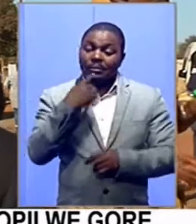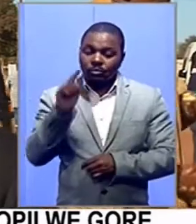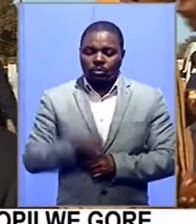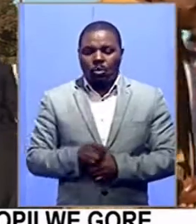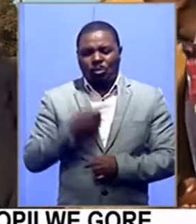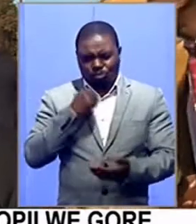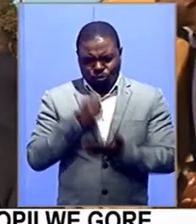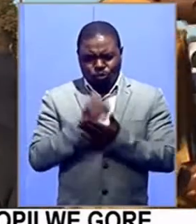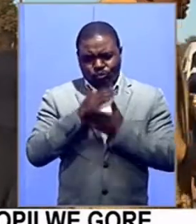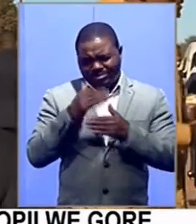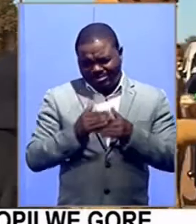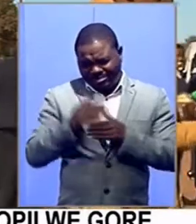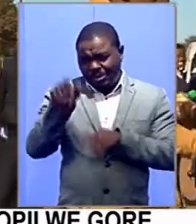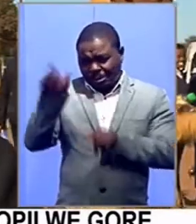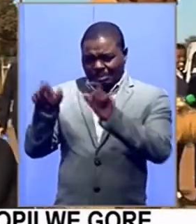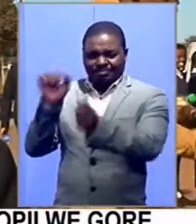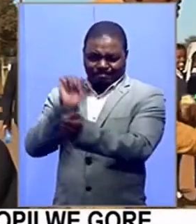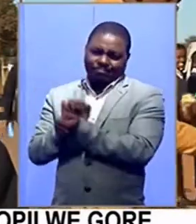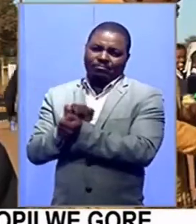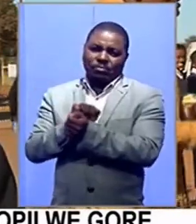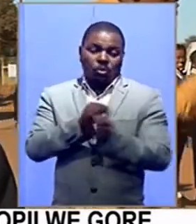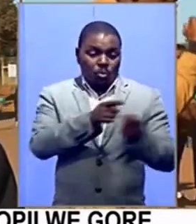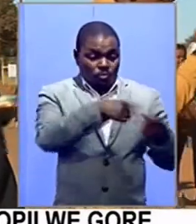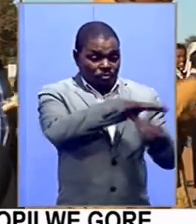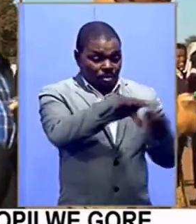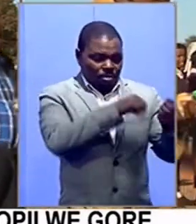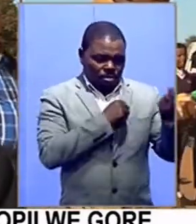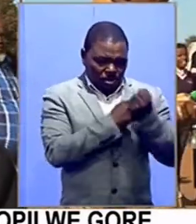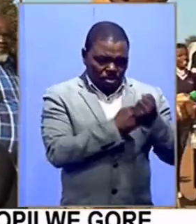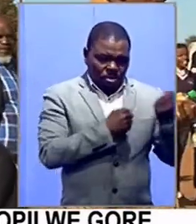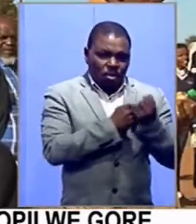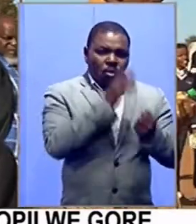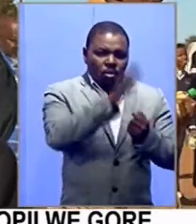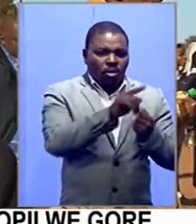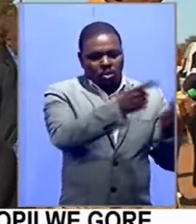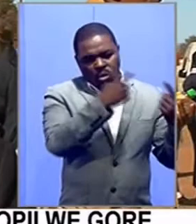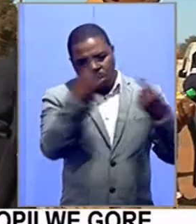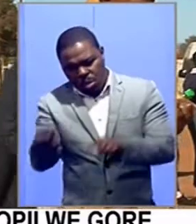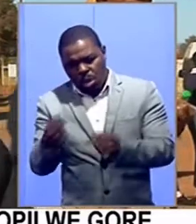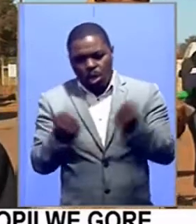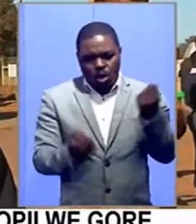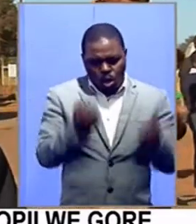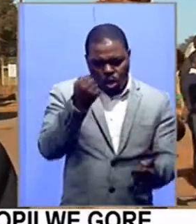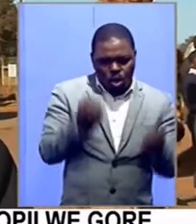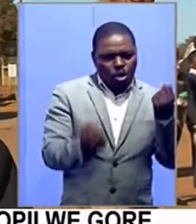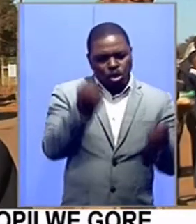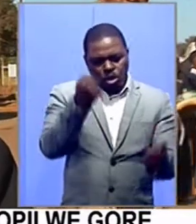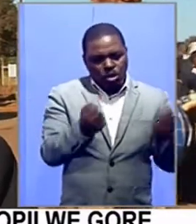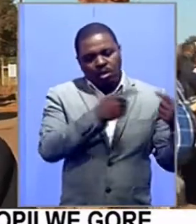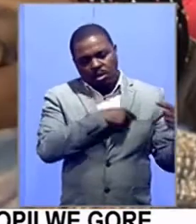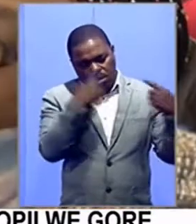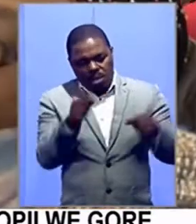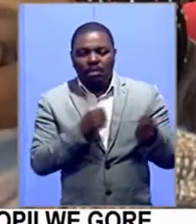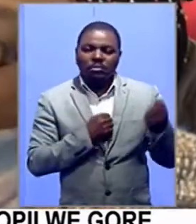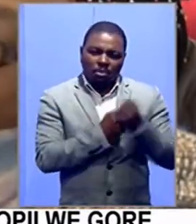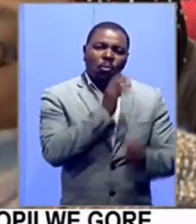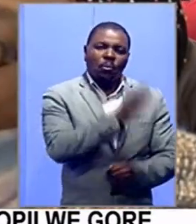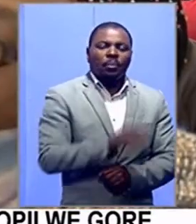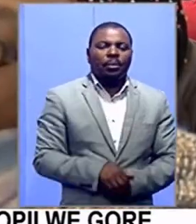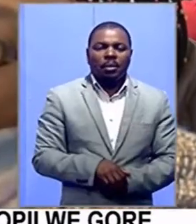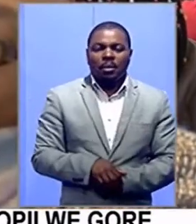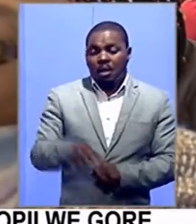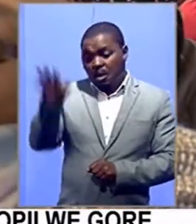justice is served. Re tlo ba tshegetsa go ya pele le gantse ba tlo tsamaya tseletelle ya justice go ya dikhoto. Mapodisi